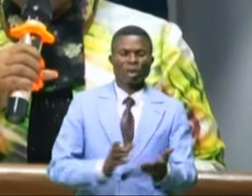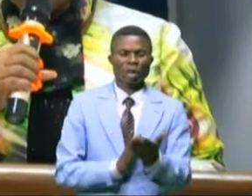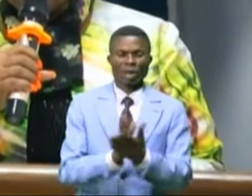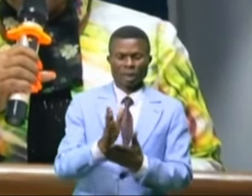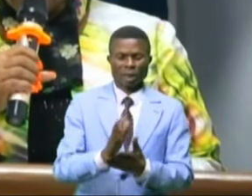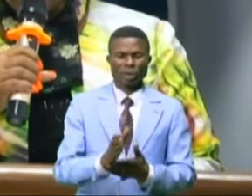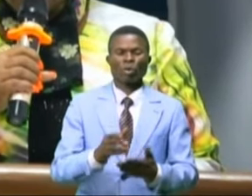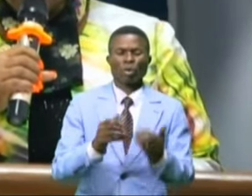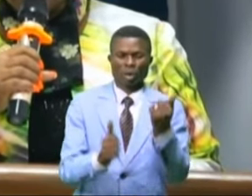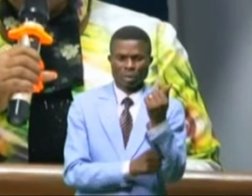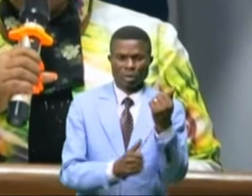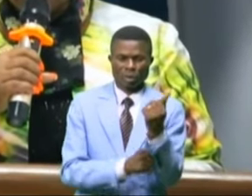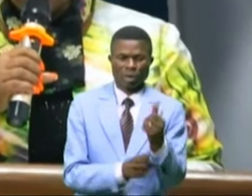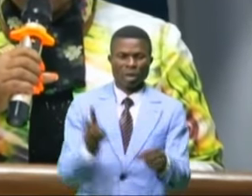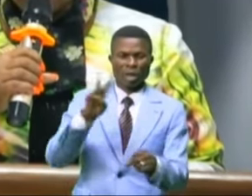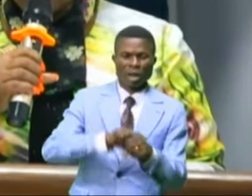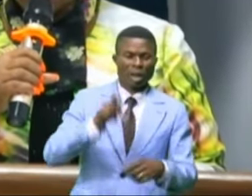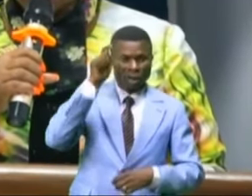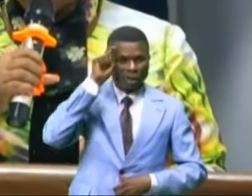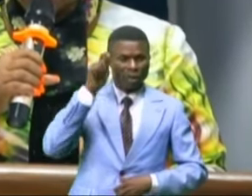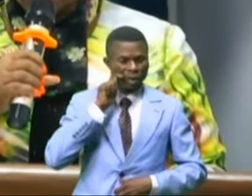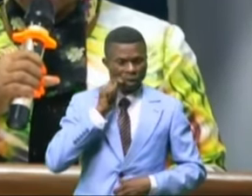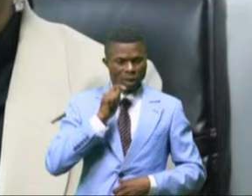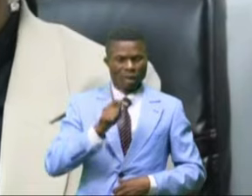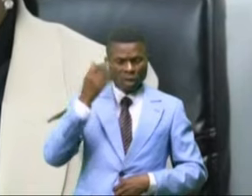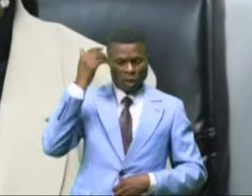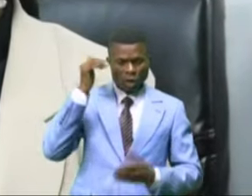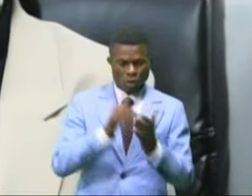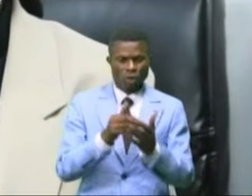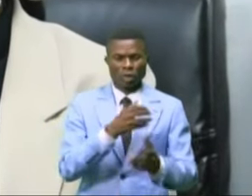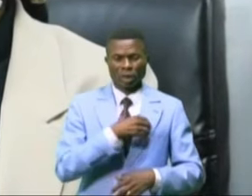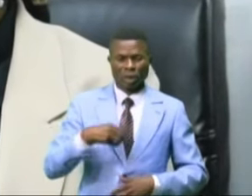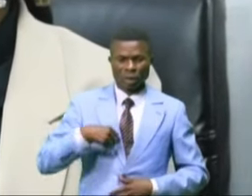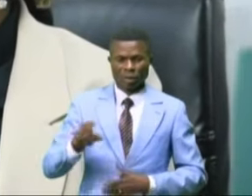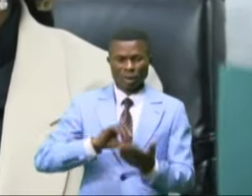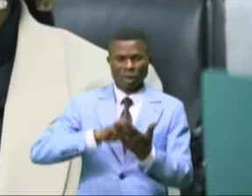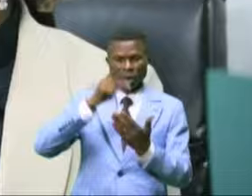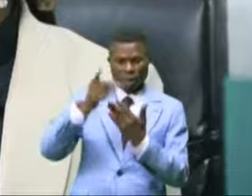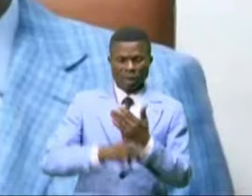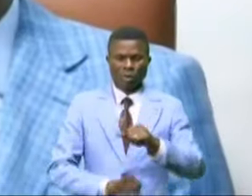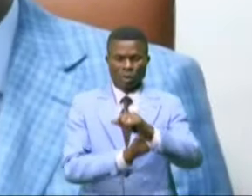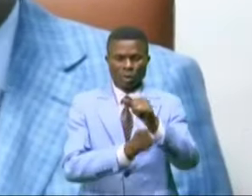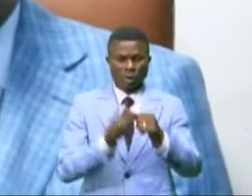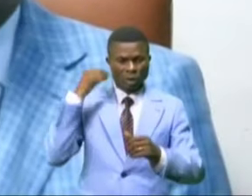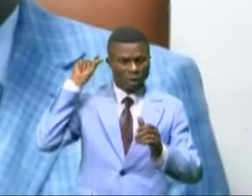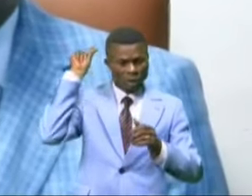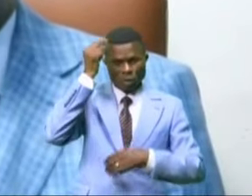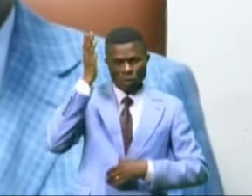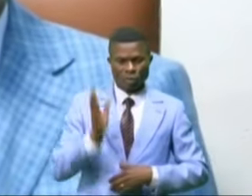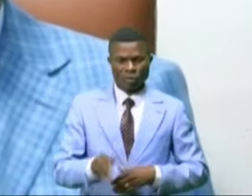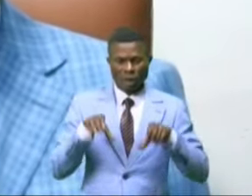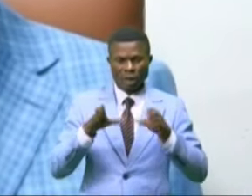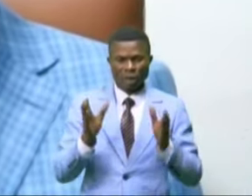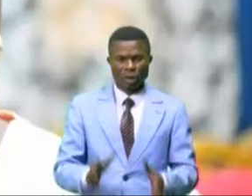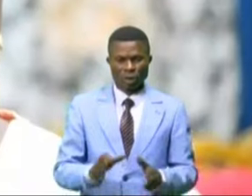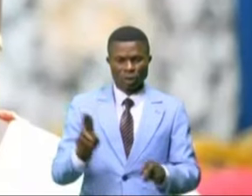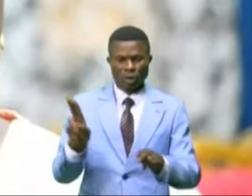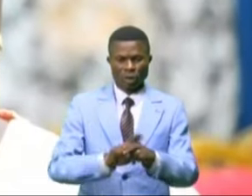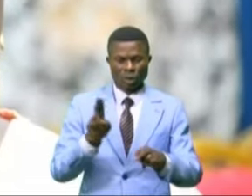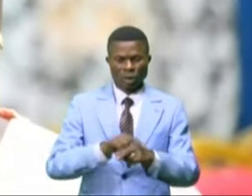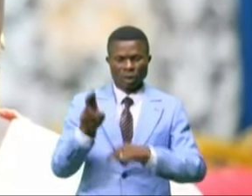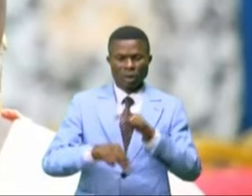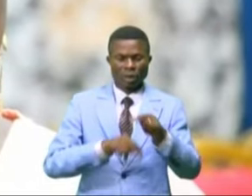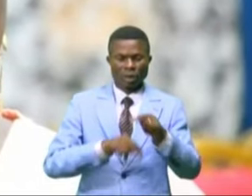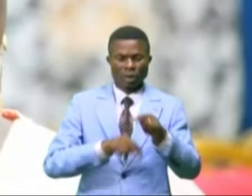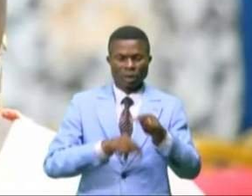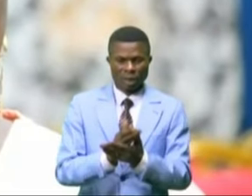humains, spécialement les violences sexuelles et basées sur le genre. Ces projets d'appui au gouvernement congolais dans la mise en œuvre de la stratégie